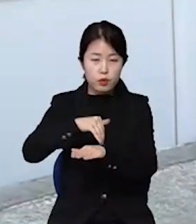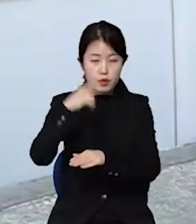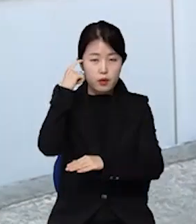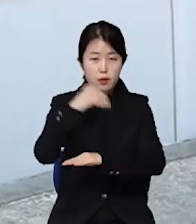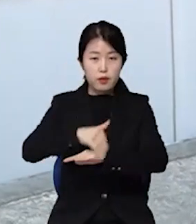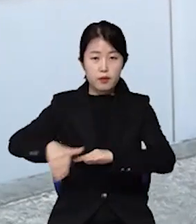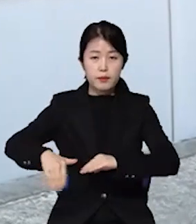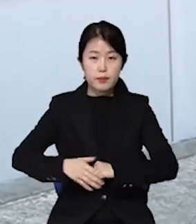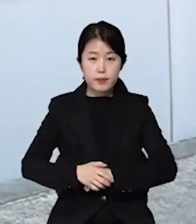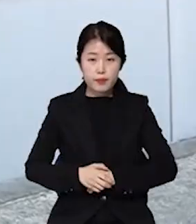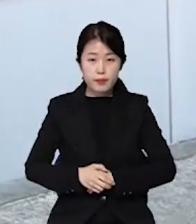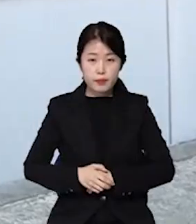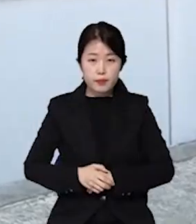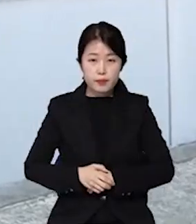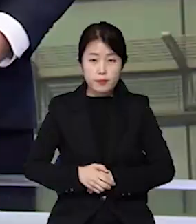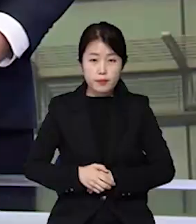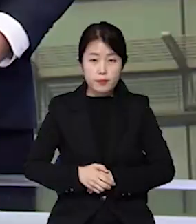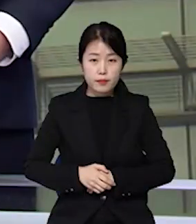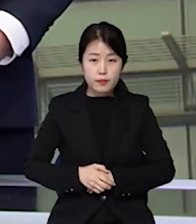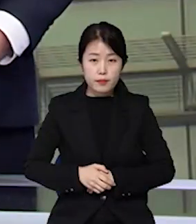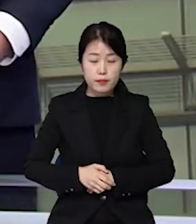계획입니다.